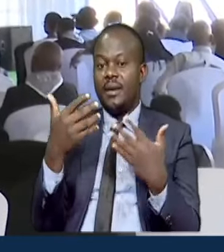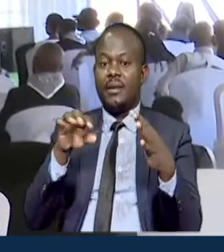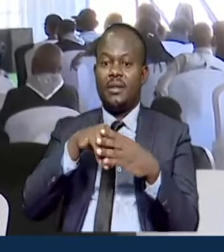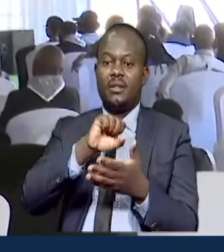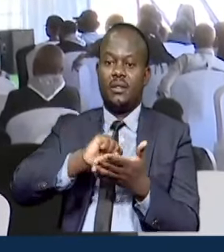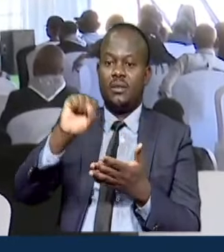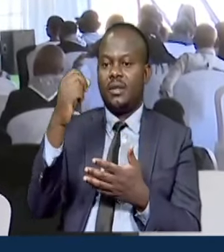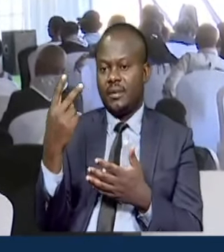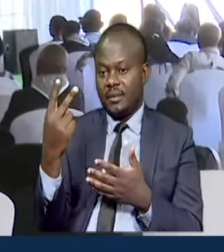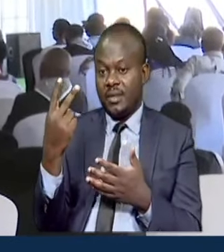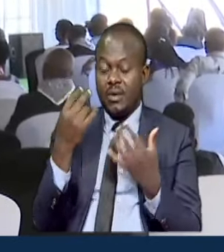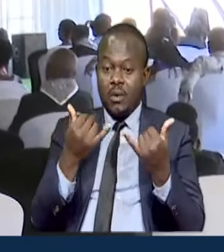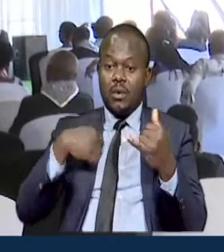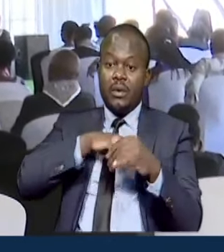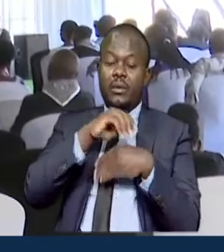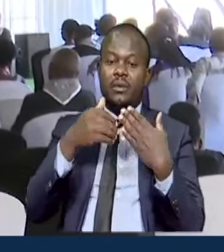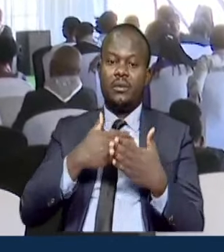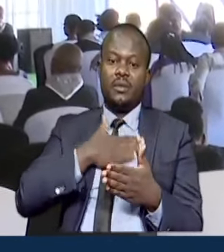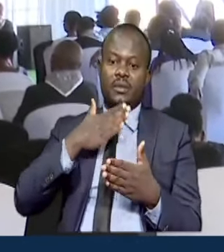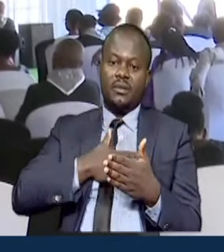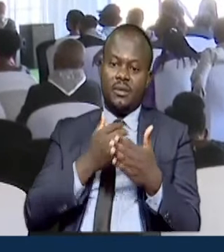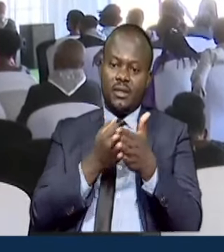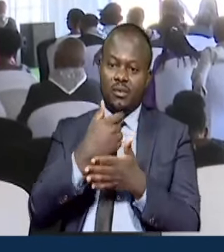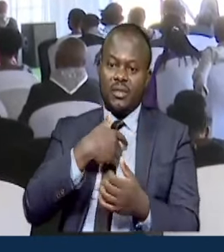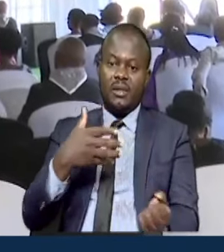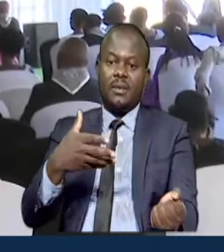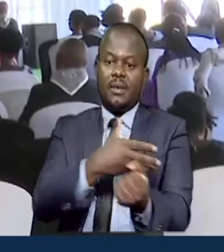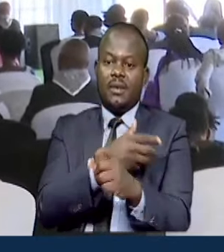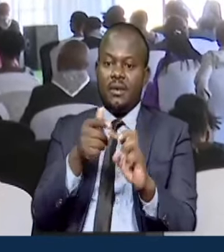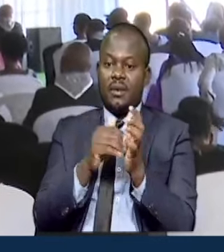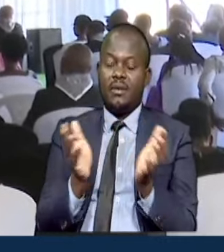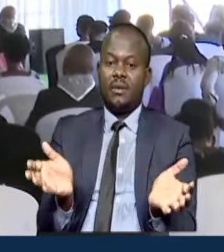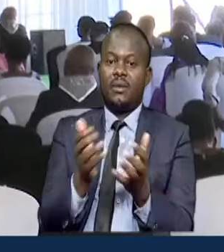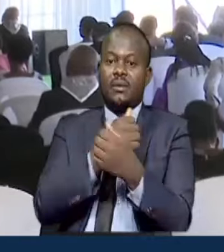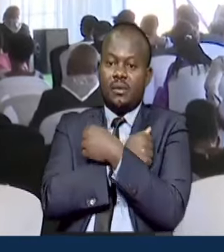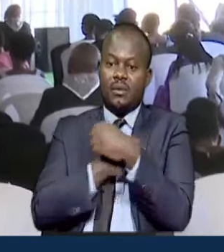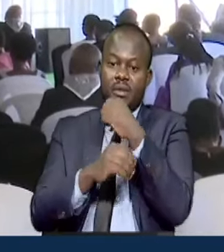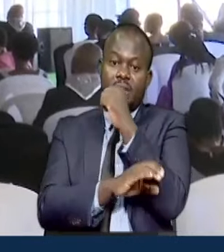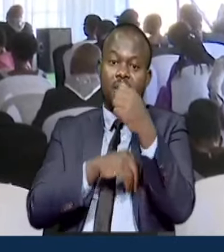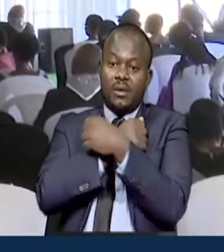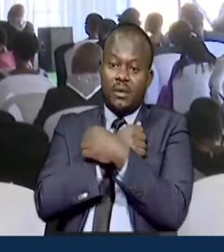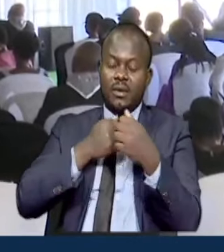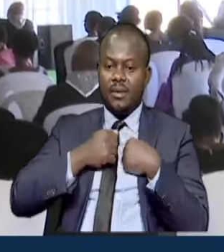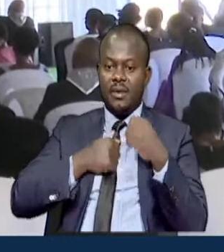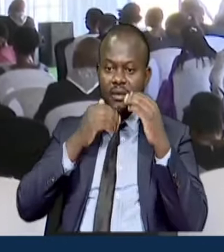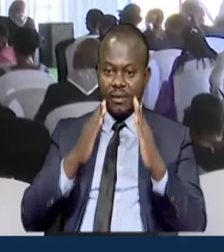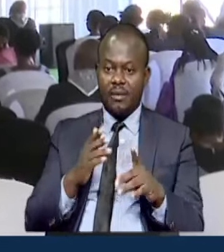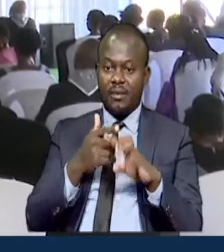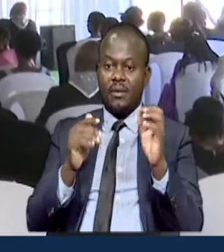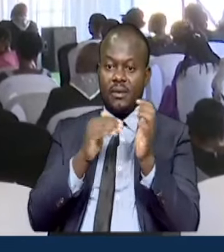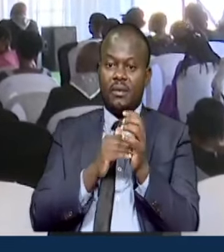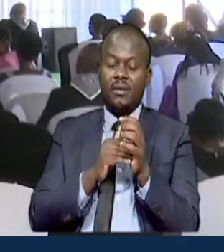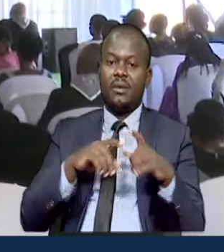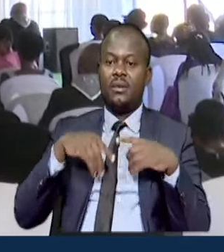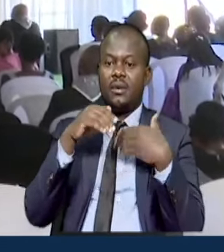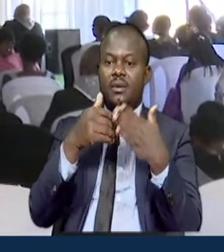babiri. Ndumva rero ibyo birashimisha, bigatuma ningira imbaraga kandi bashishikariza gukunda igihugu, bagakunda u Rwanda, bakunda Abanyarwanda, nkabashishikariza kubana